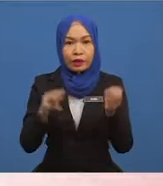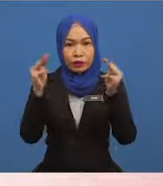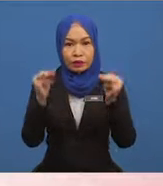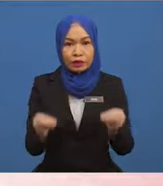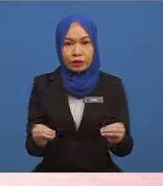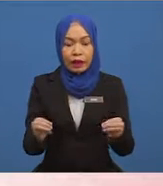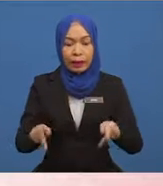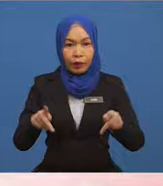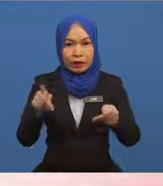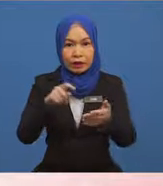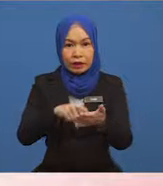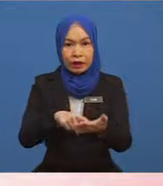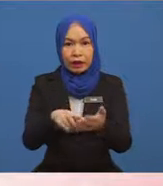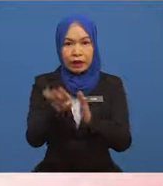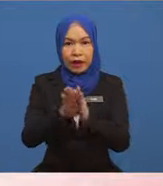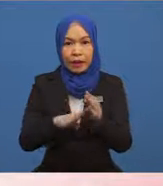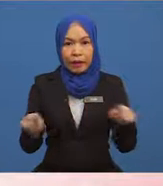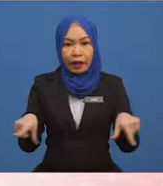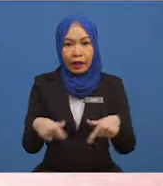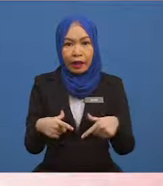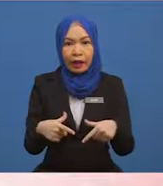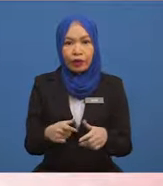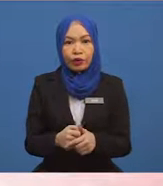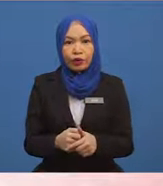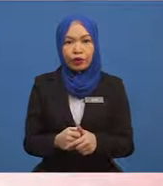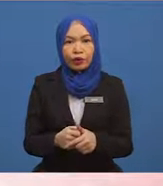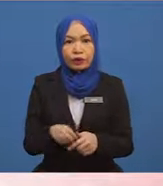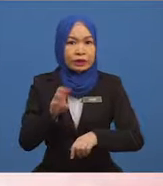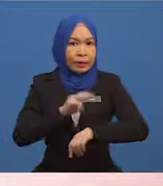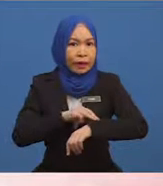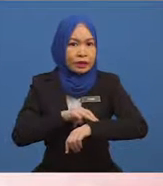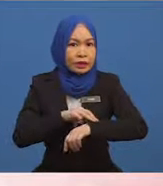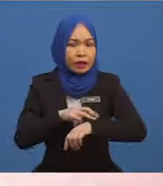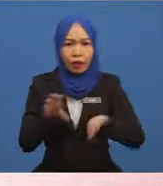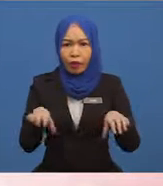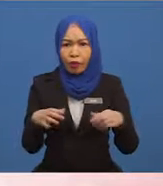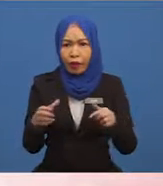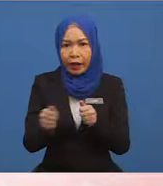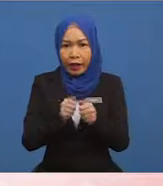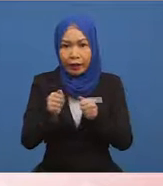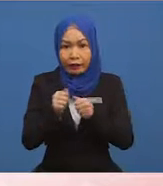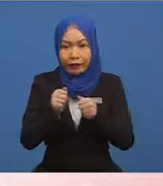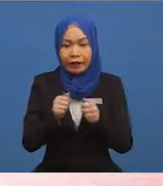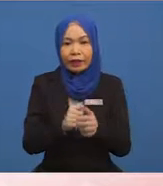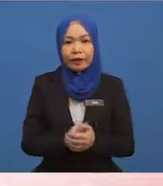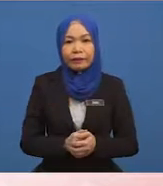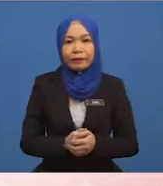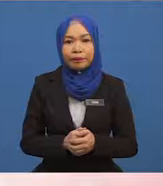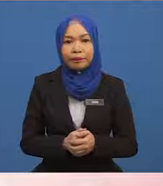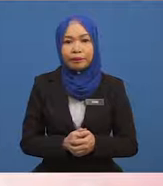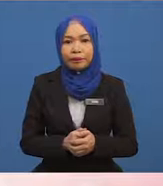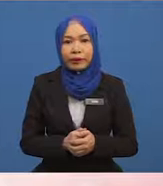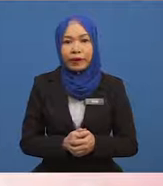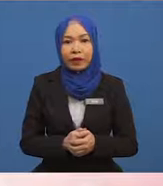oleh sel otot ketika melakukan aktiviti cergas. Semasa melakukan